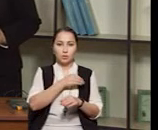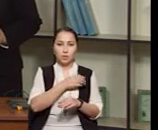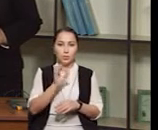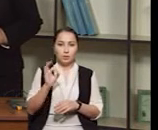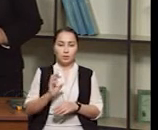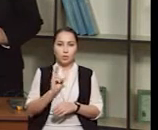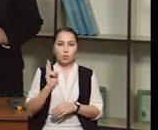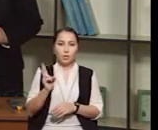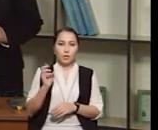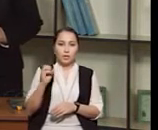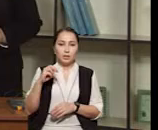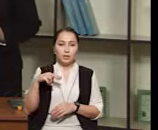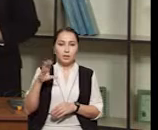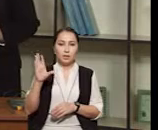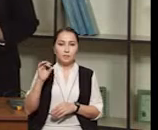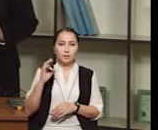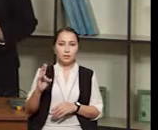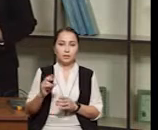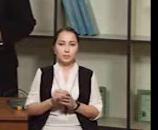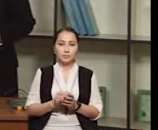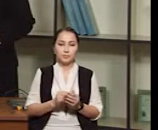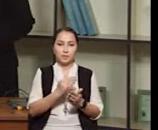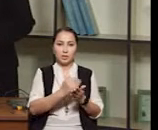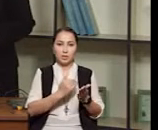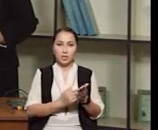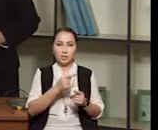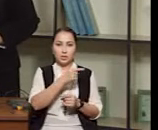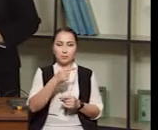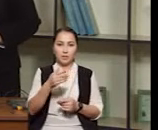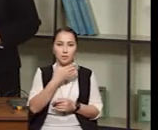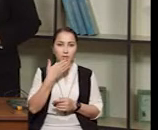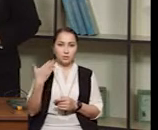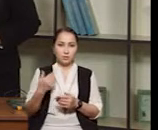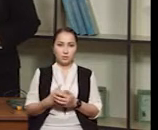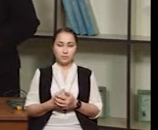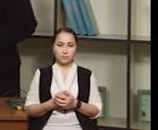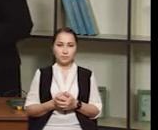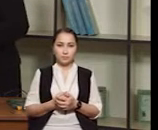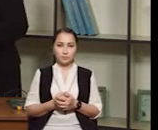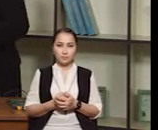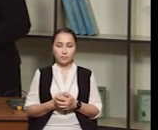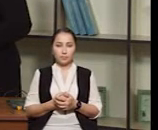0 Kelvin deb oldi. Ya'ni Kelvin shkalasida manfiy harorat yo'q ekan.